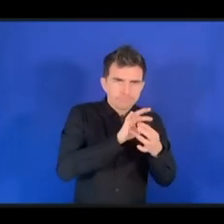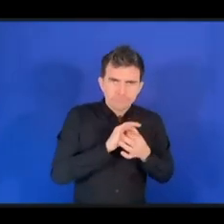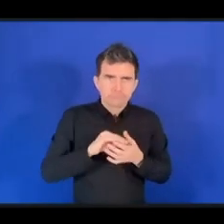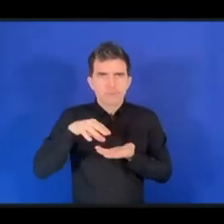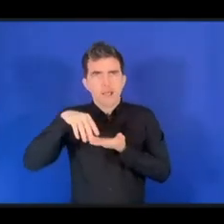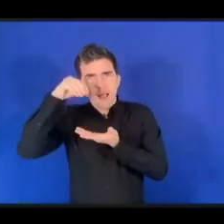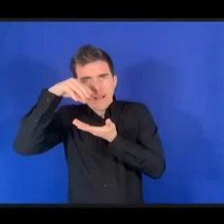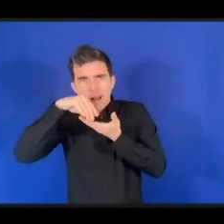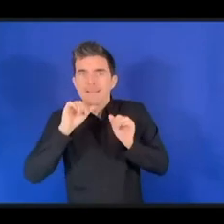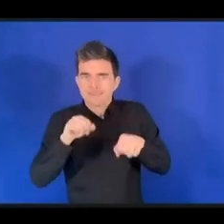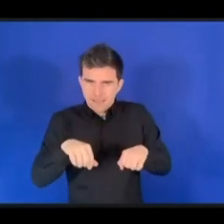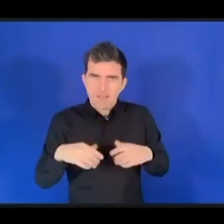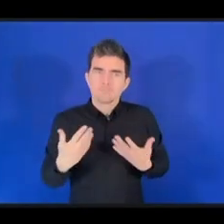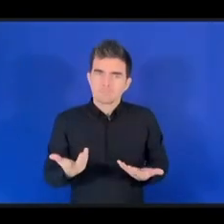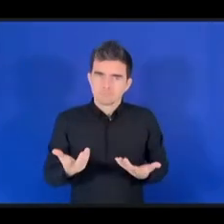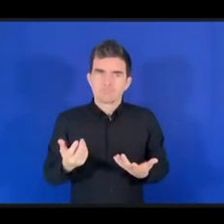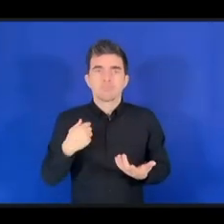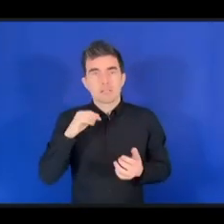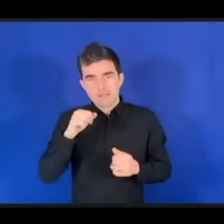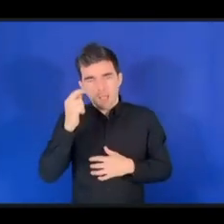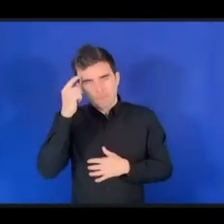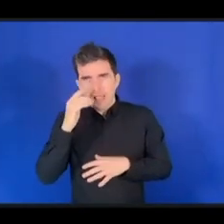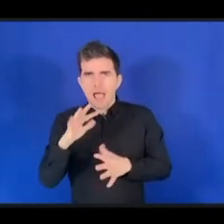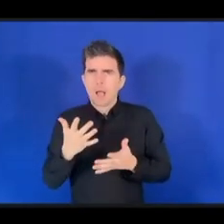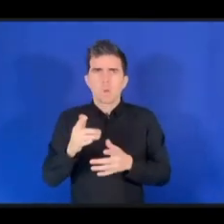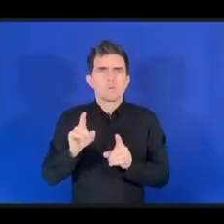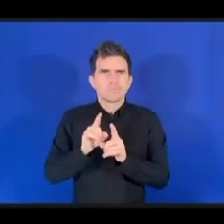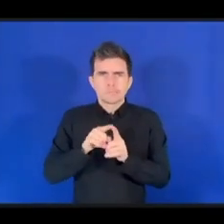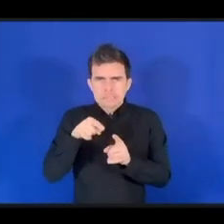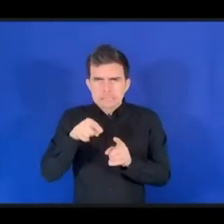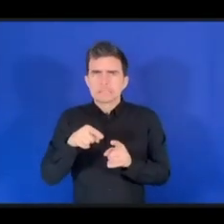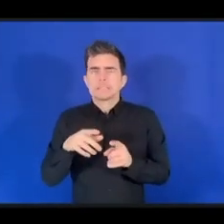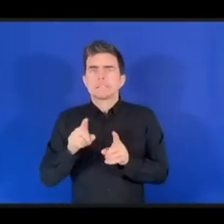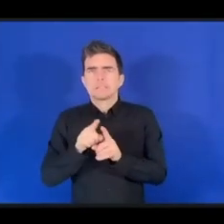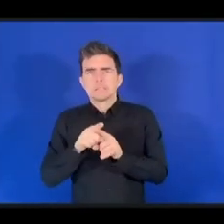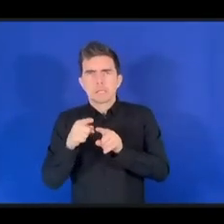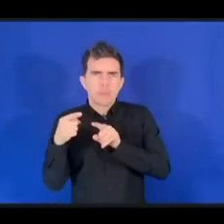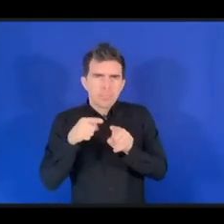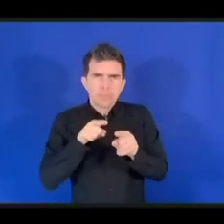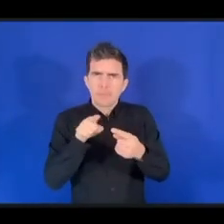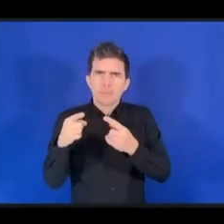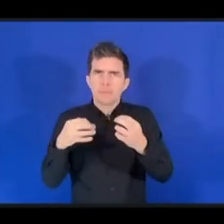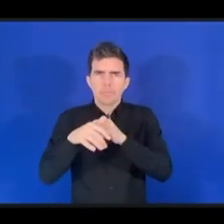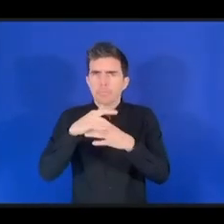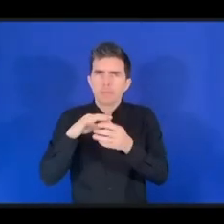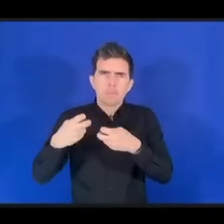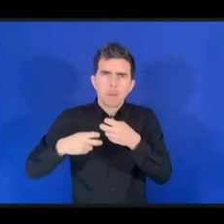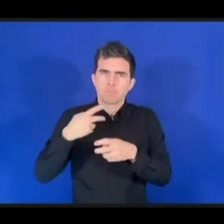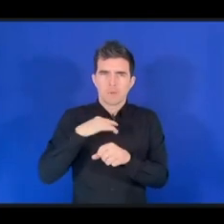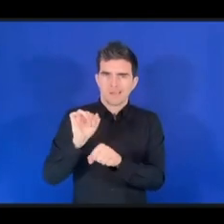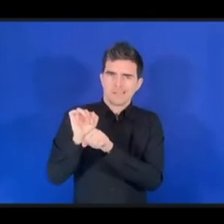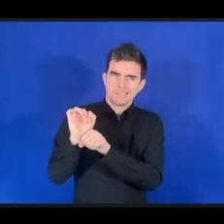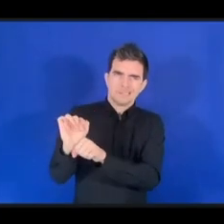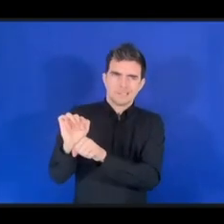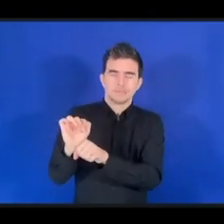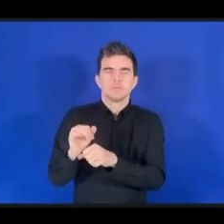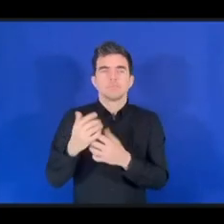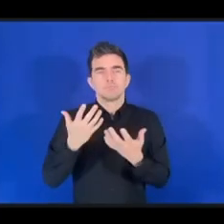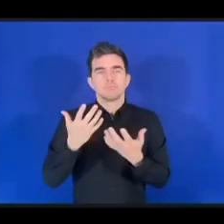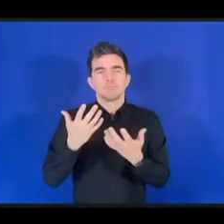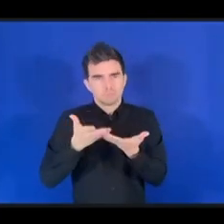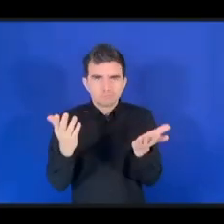نسمع بعضنا البعض ونسمع اصواتنا ونحن سويا يمكن ان نصل الى